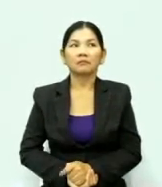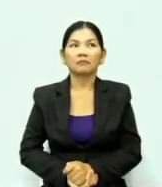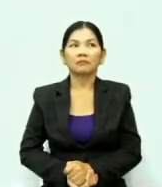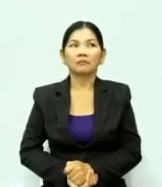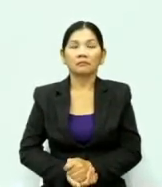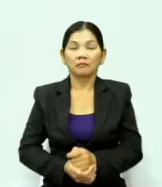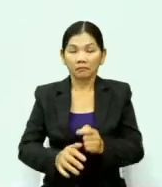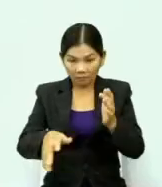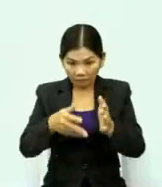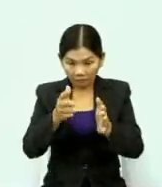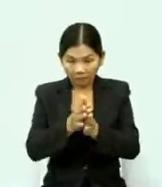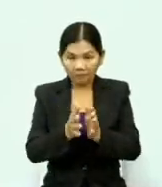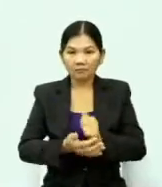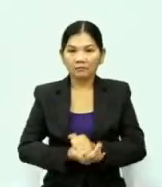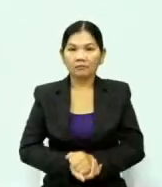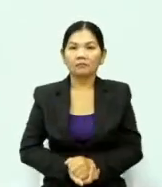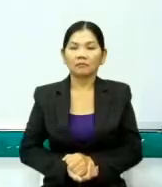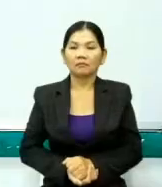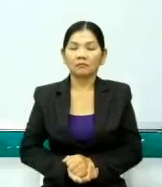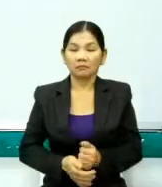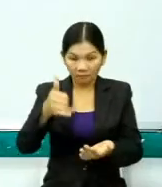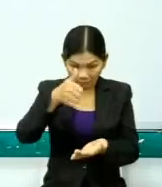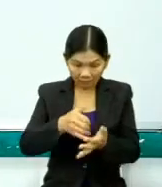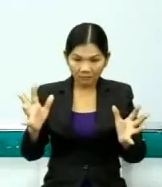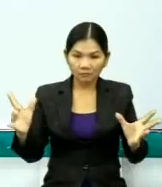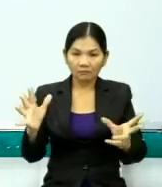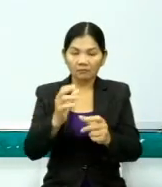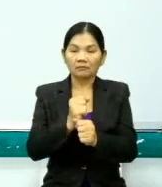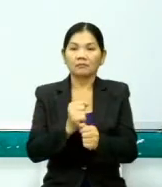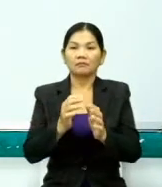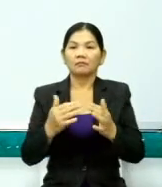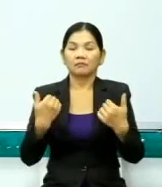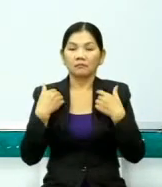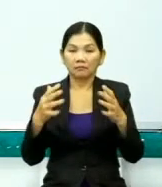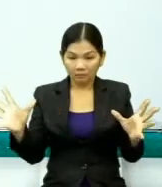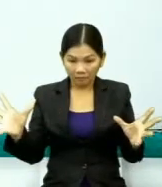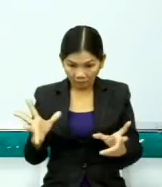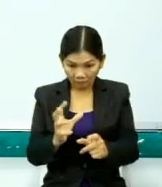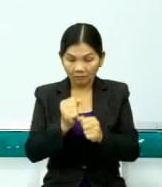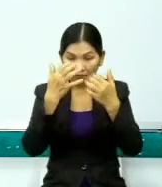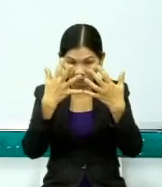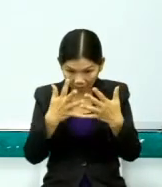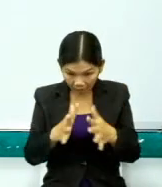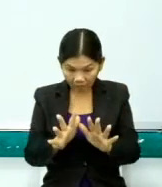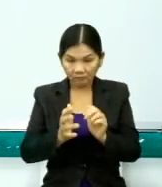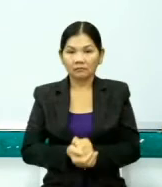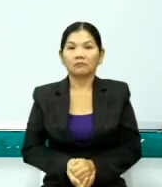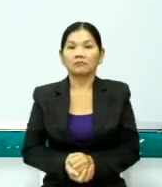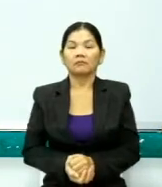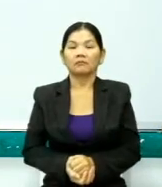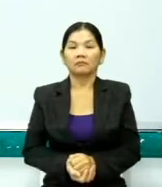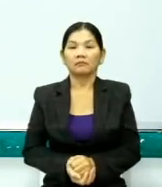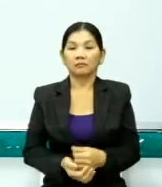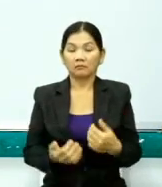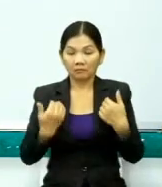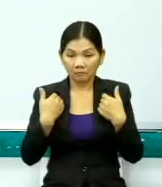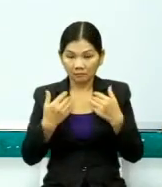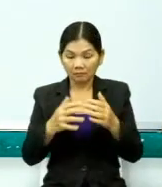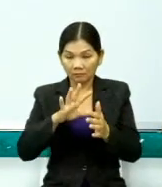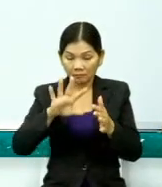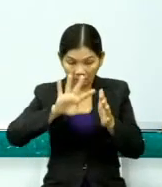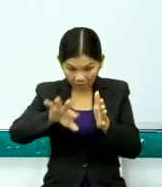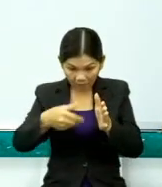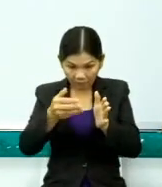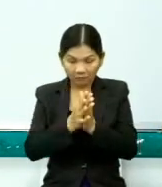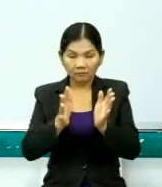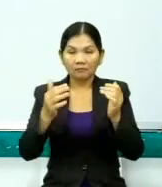chà ọc con chà nhắn ngày nay cứ mê riêng rồi bọn nè cổ có ban đo tì bình chọc đá chà hai nè cổ có xông ọc